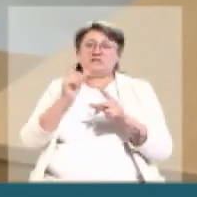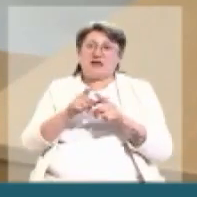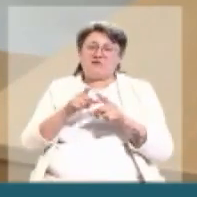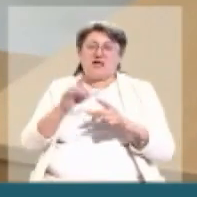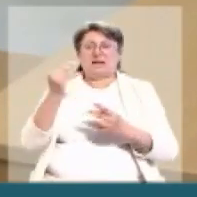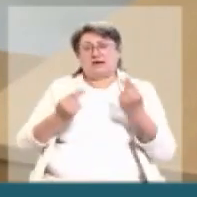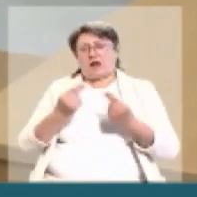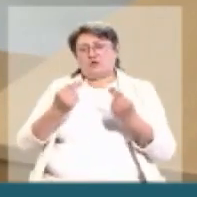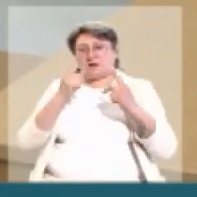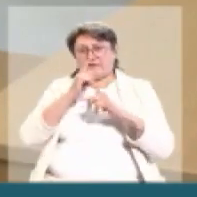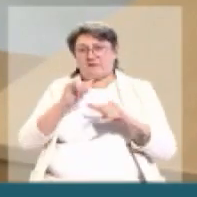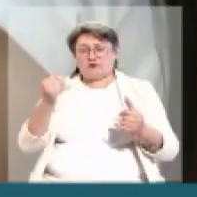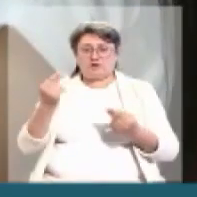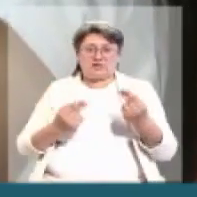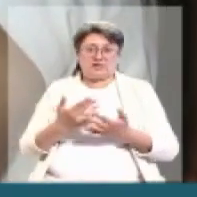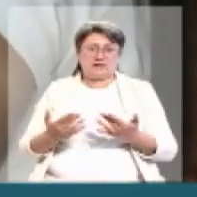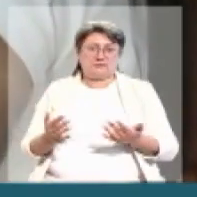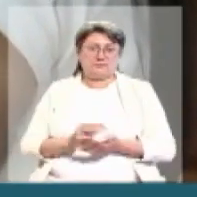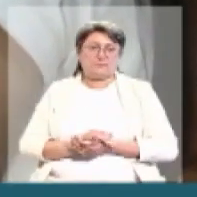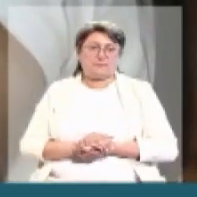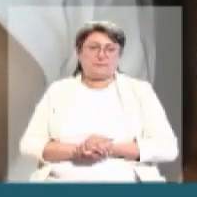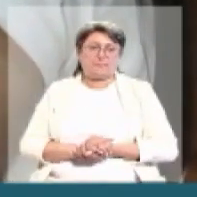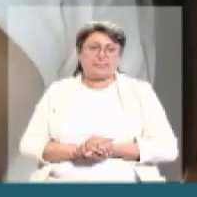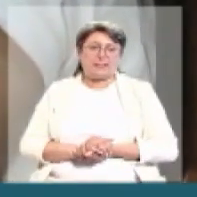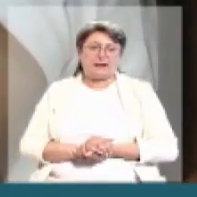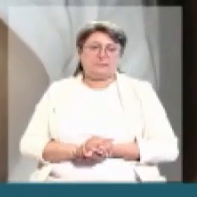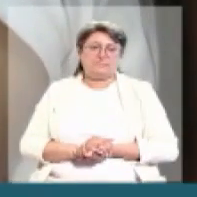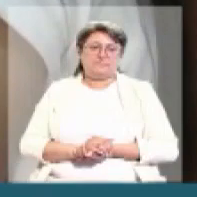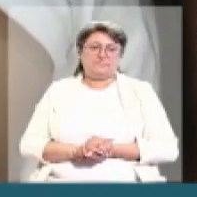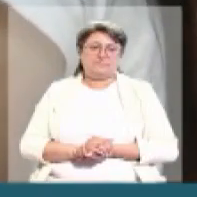слова и играют в развивающие игры.